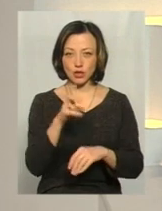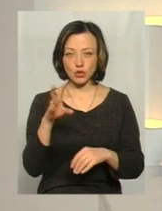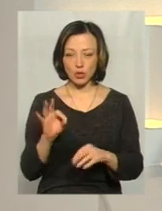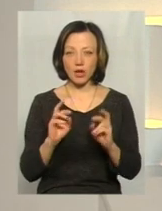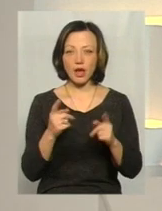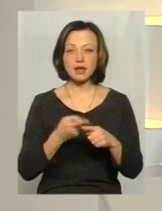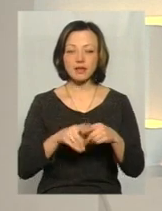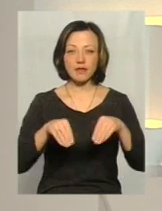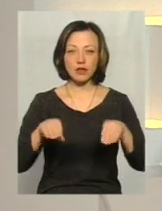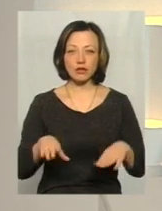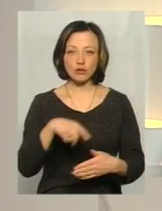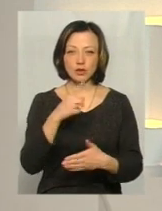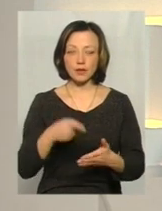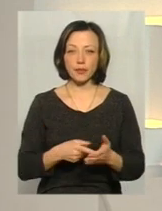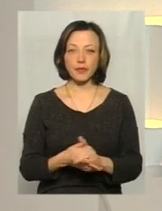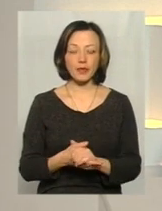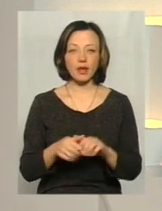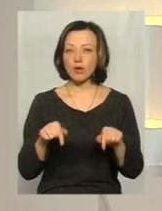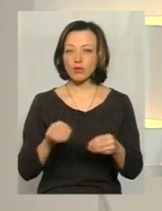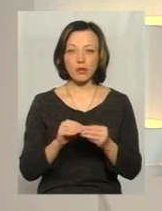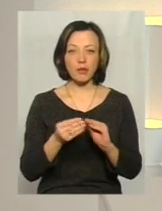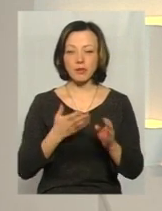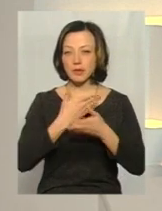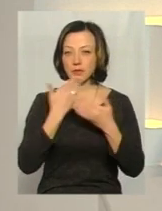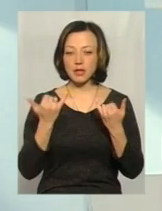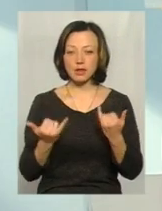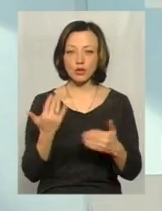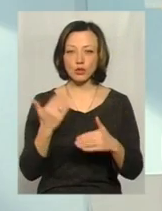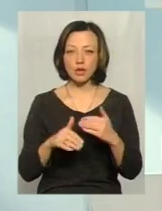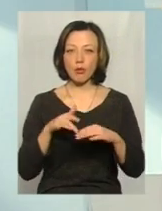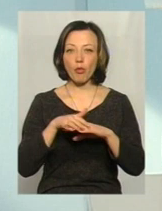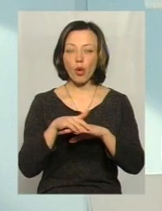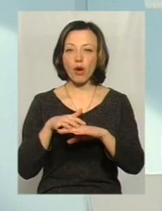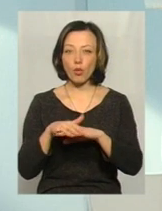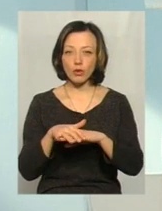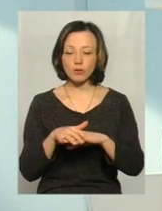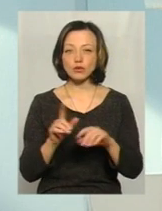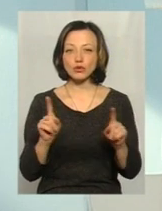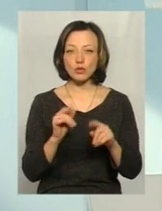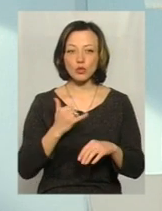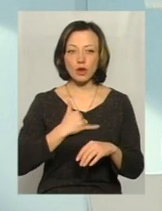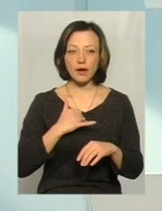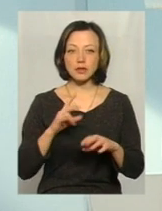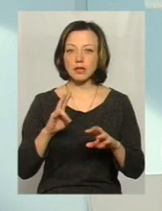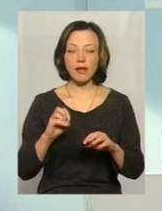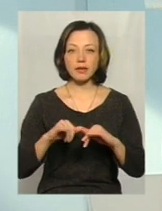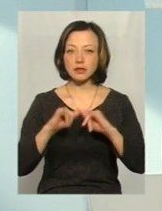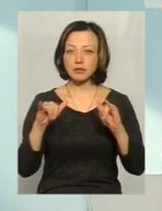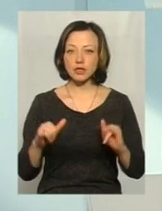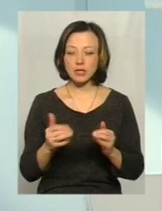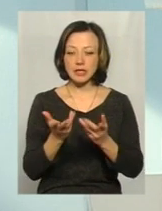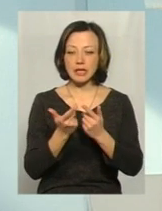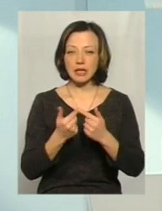Яким чином це вирішується питання? Тут проблеми немає. Ми наразі вже прораховуємо те, що в нас не збільшується кількість